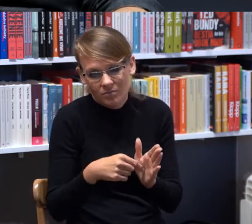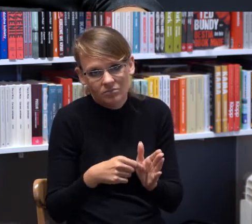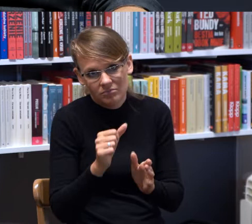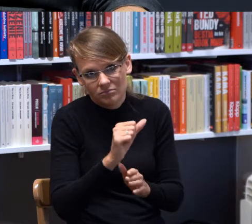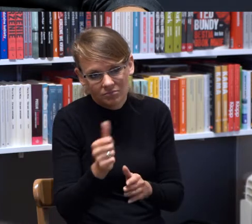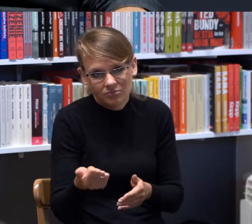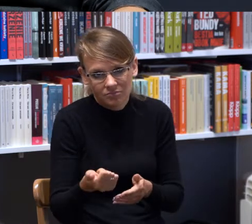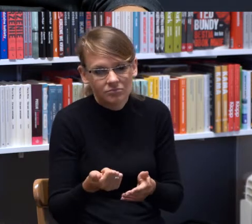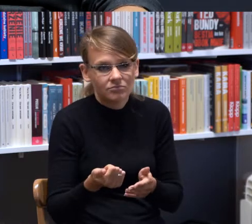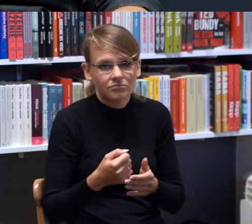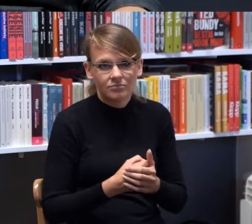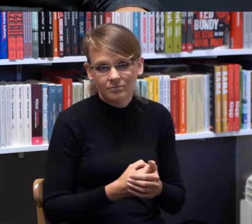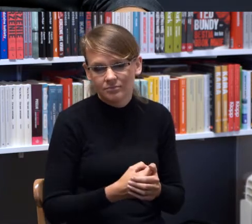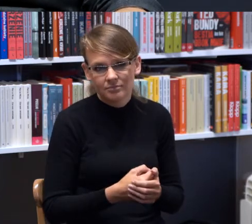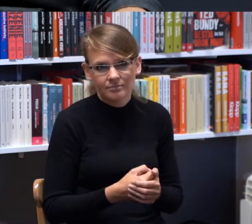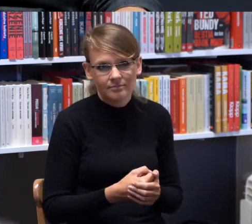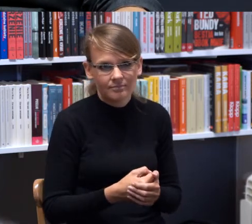z... No,